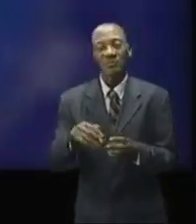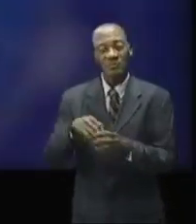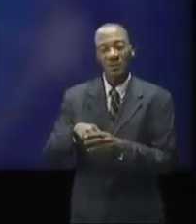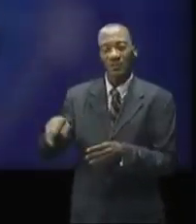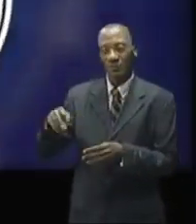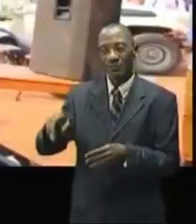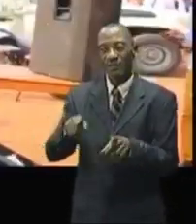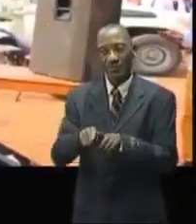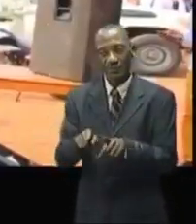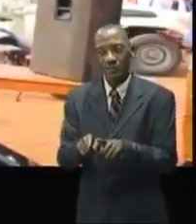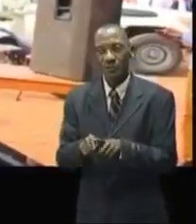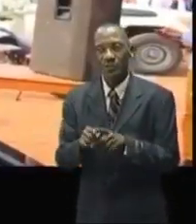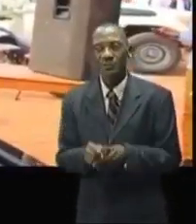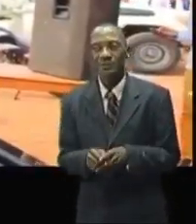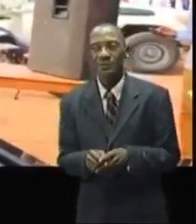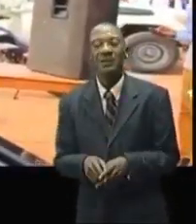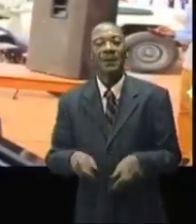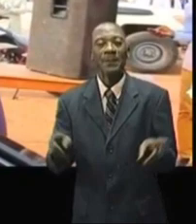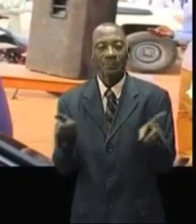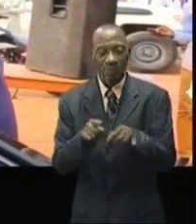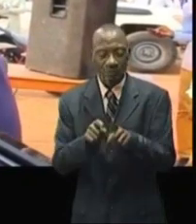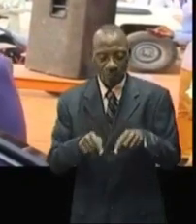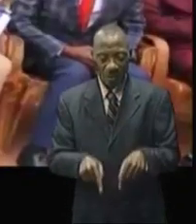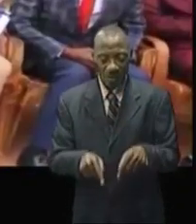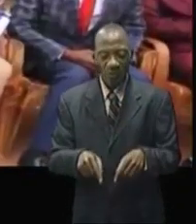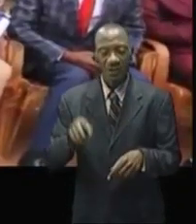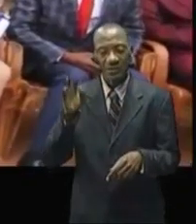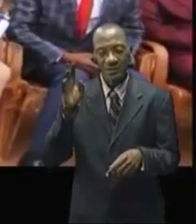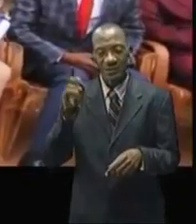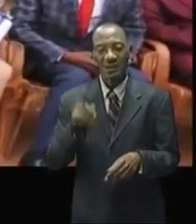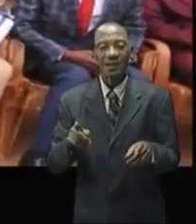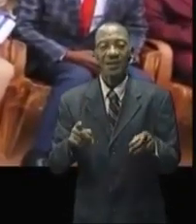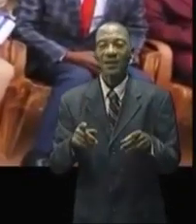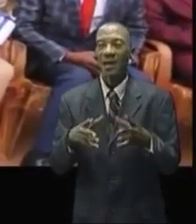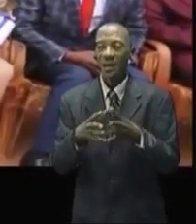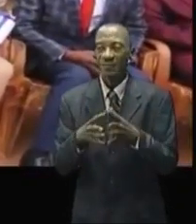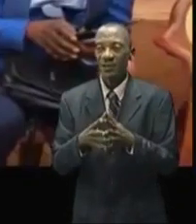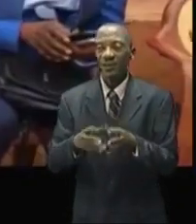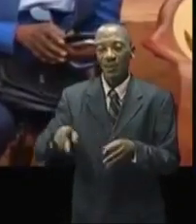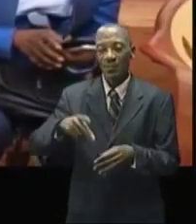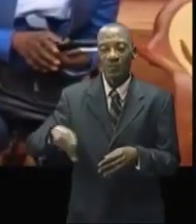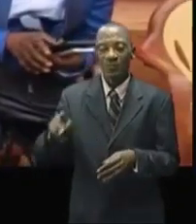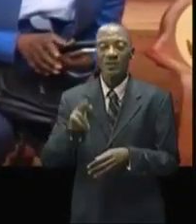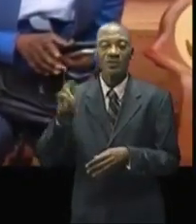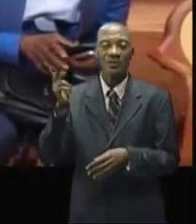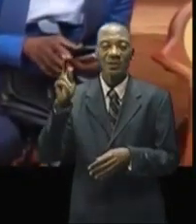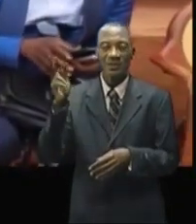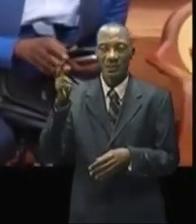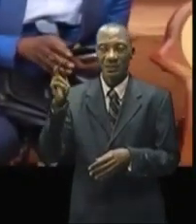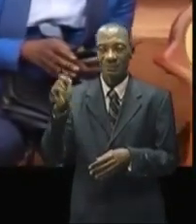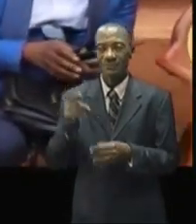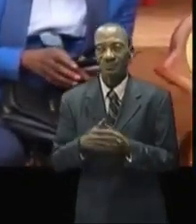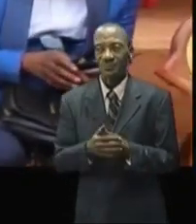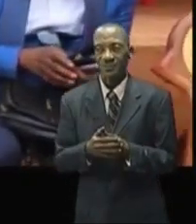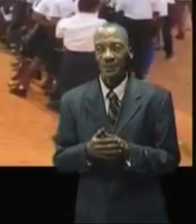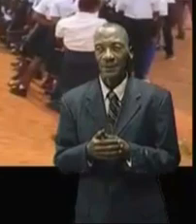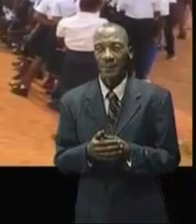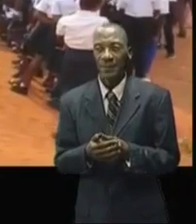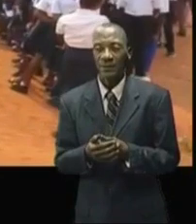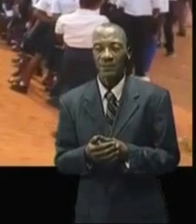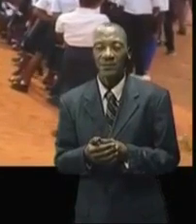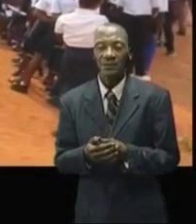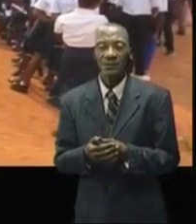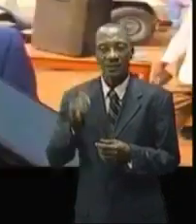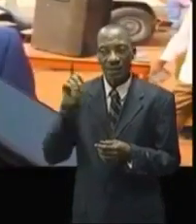national. À Chikapa, dans les Kassai, précisément à l'Institut Mufike, situé dans la commune de Mabondo, a